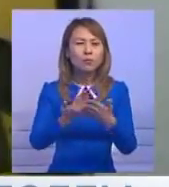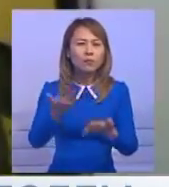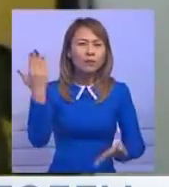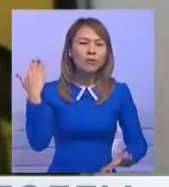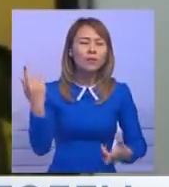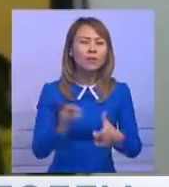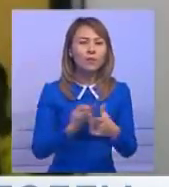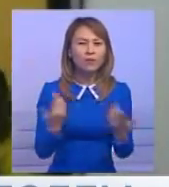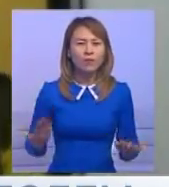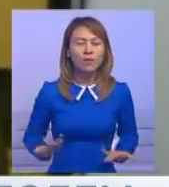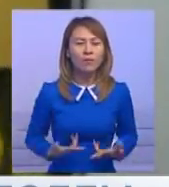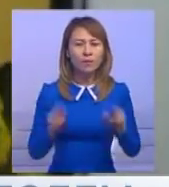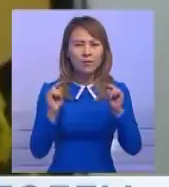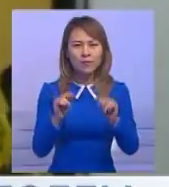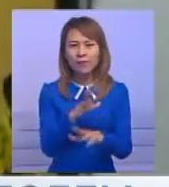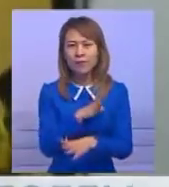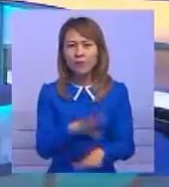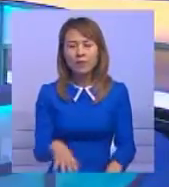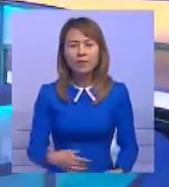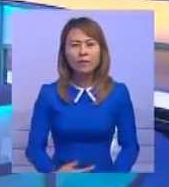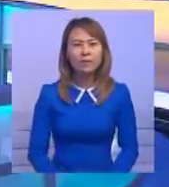оны растаған жоқ.